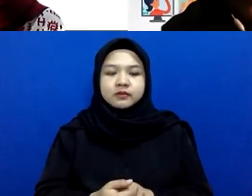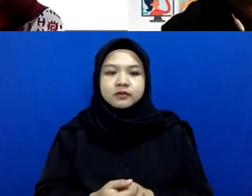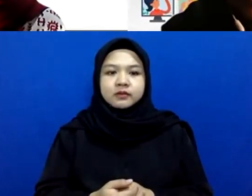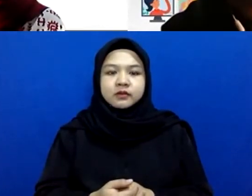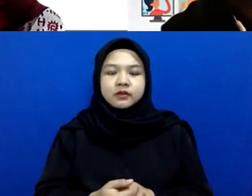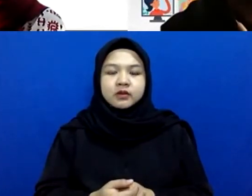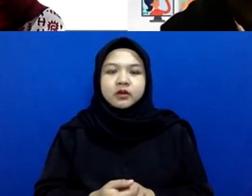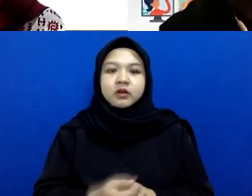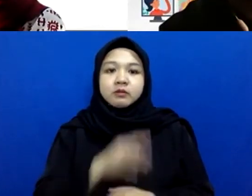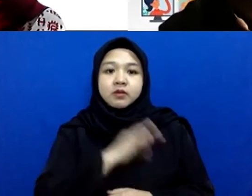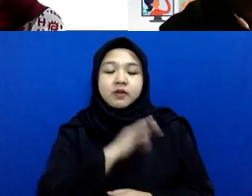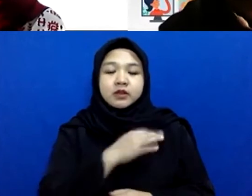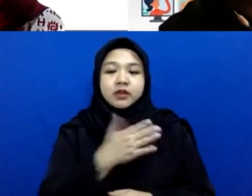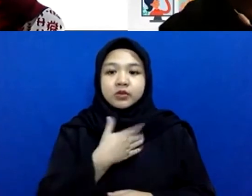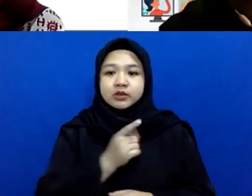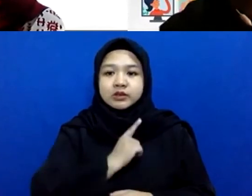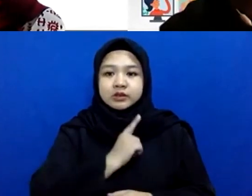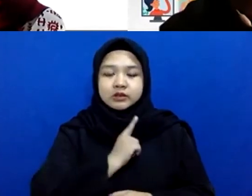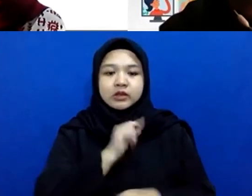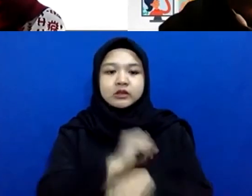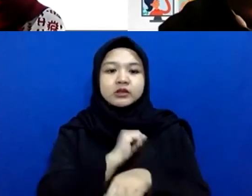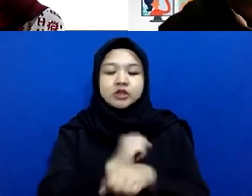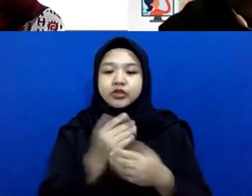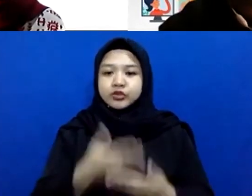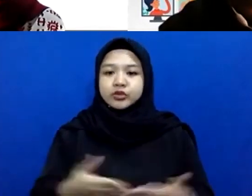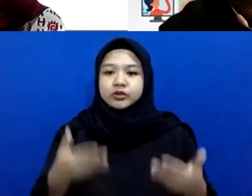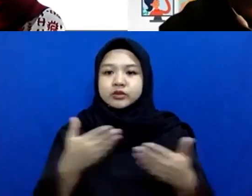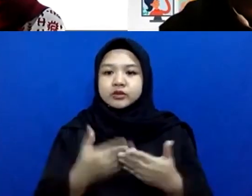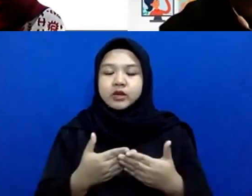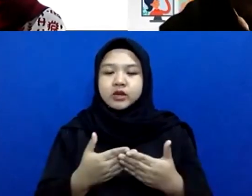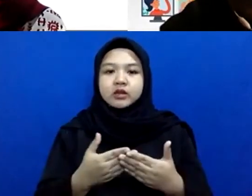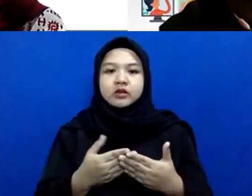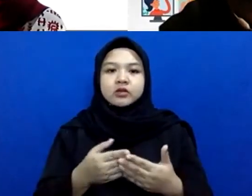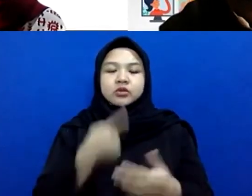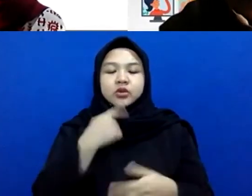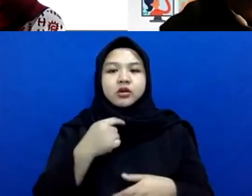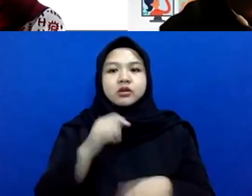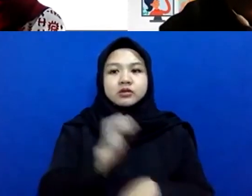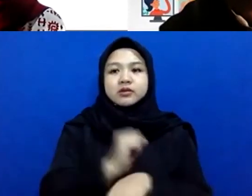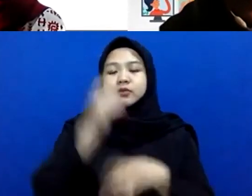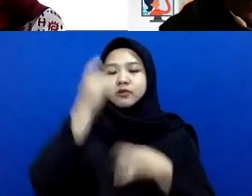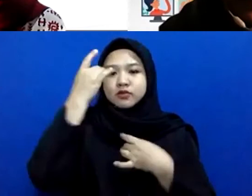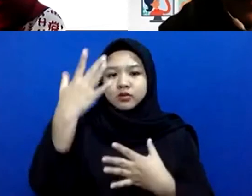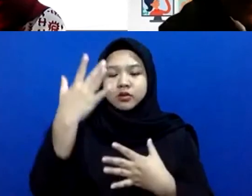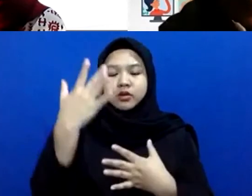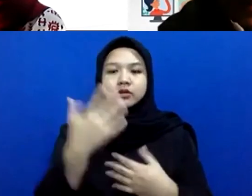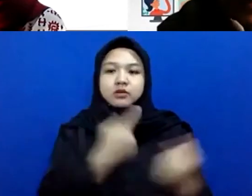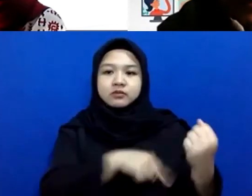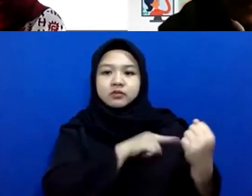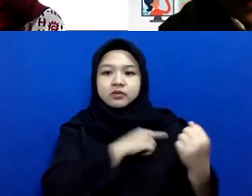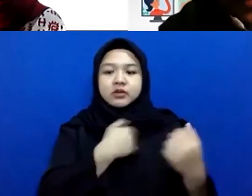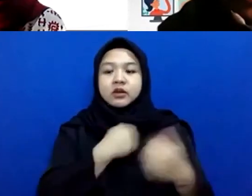aku secara pribadi sebagai pekerja sosial itu lebih ke profesionalitas kerja, kapabilitasku sebagai pekerja